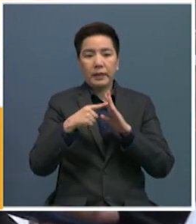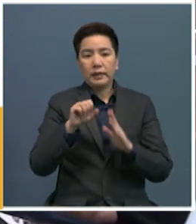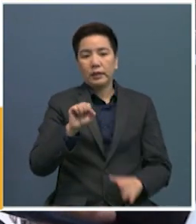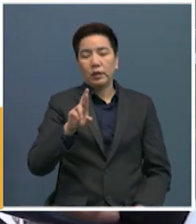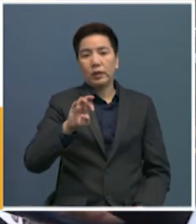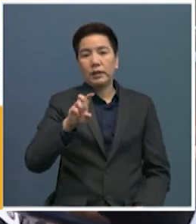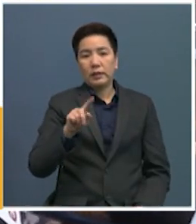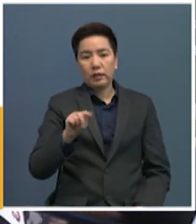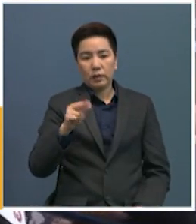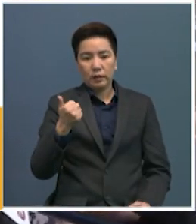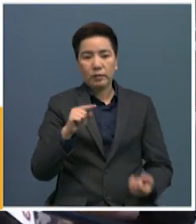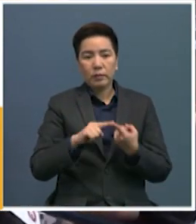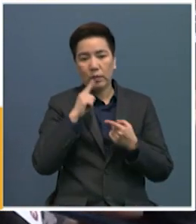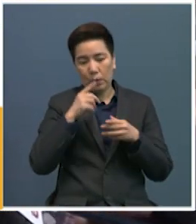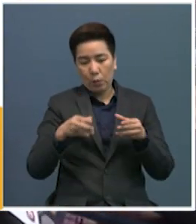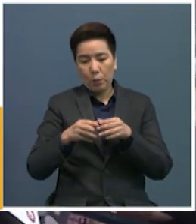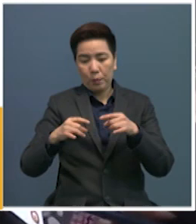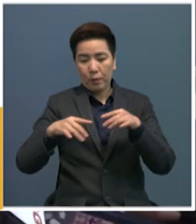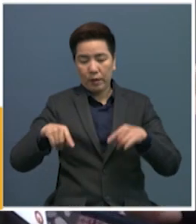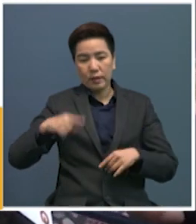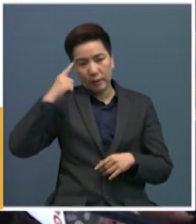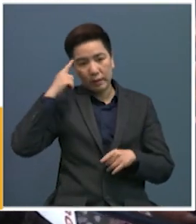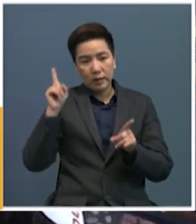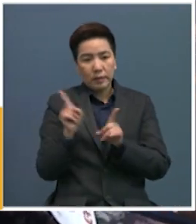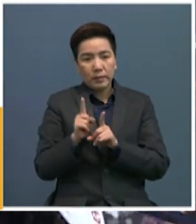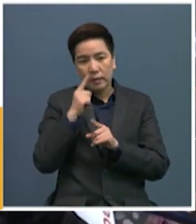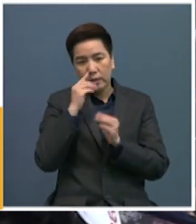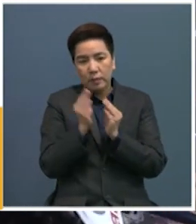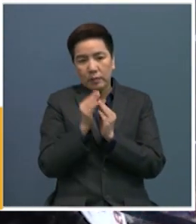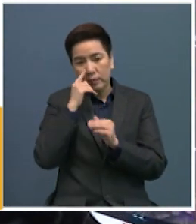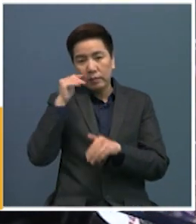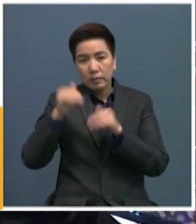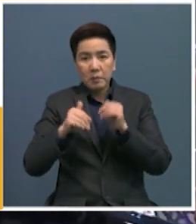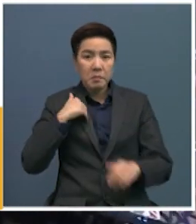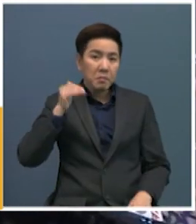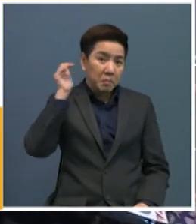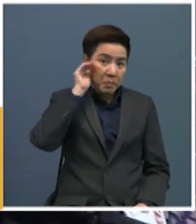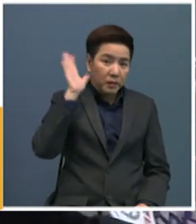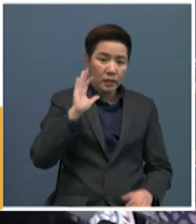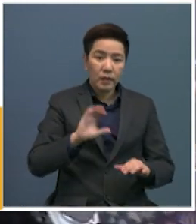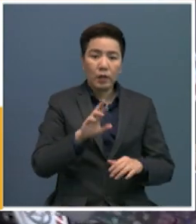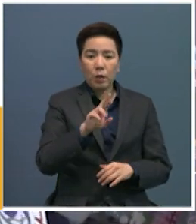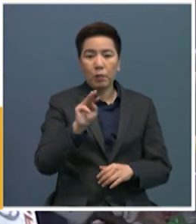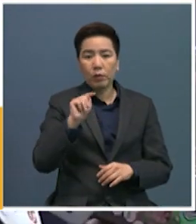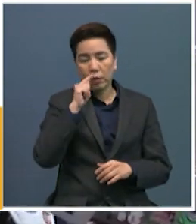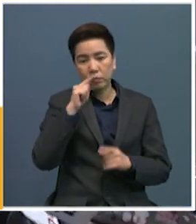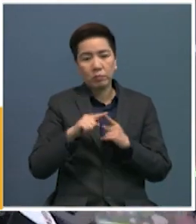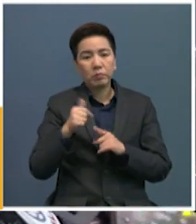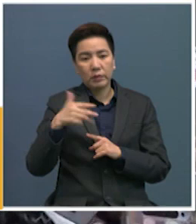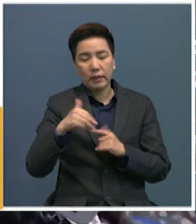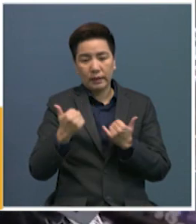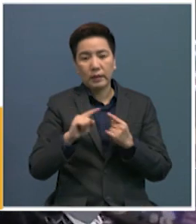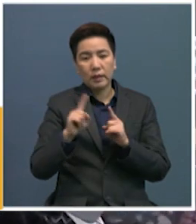ถึงแม้คะแนนในสภาเนี่ยพรรคร่วมฝ่ายค้านอาจจะไม่สามารถทำให้มีการลงมติไม่ไว้วางใจรัฐมนตรีเกิดขึ้นได้